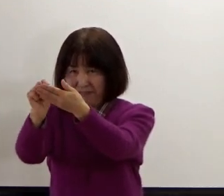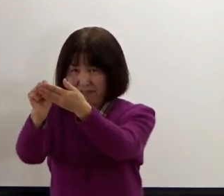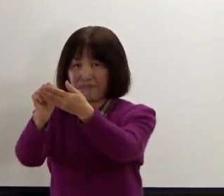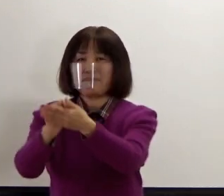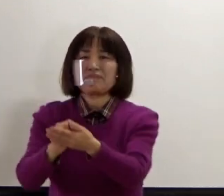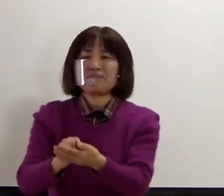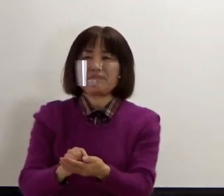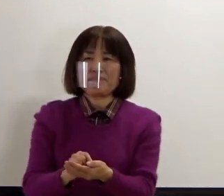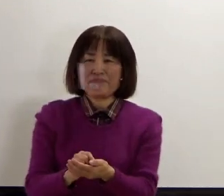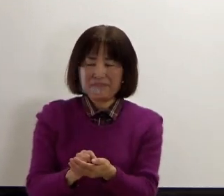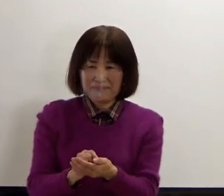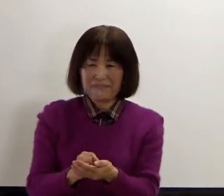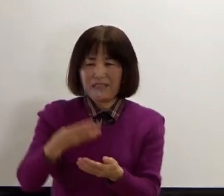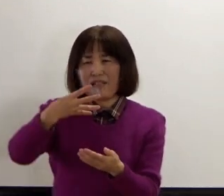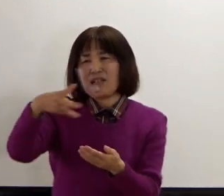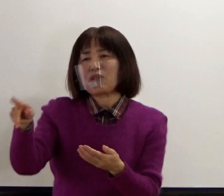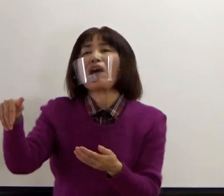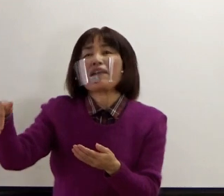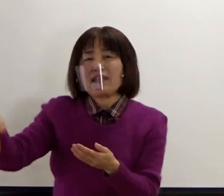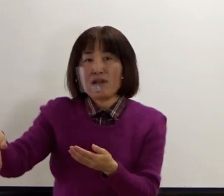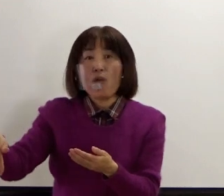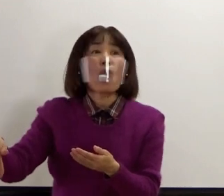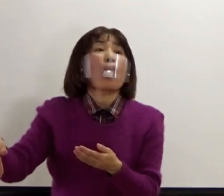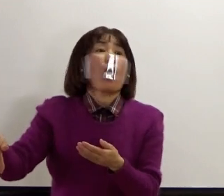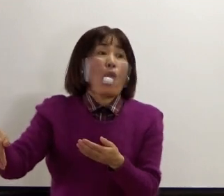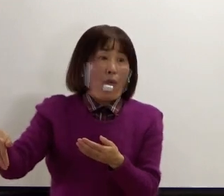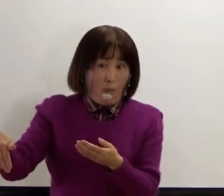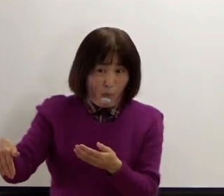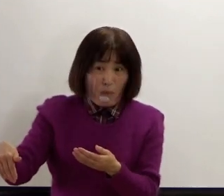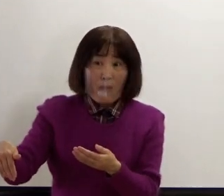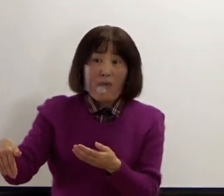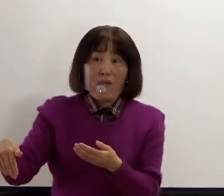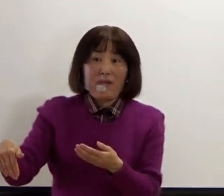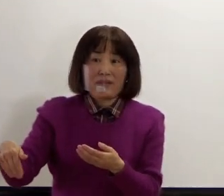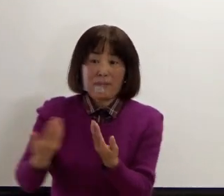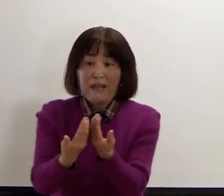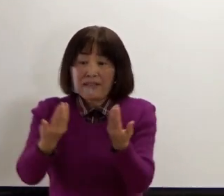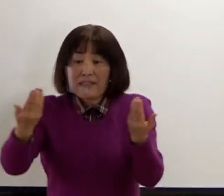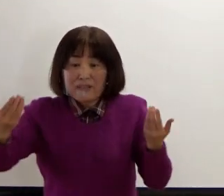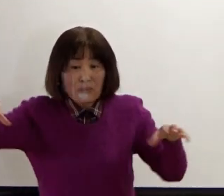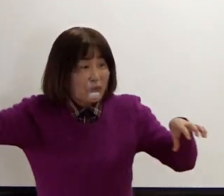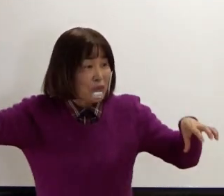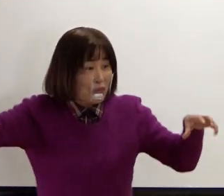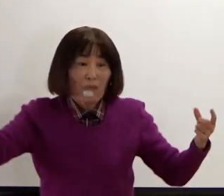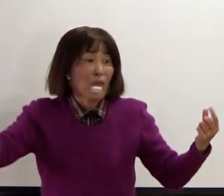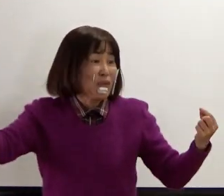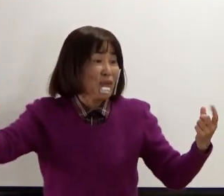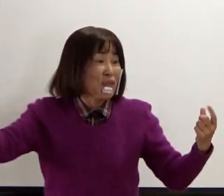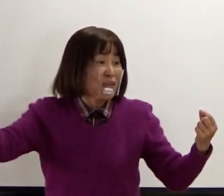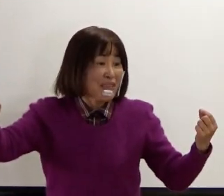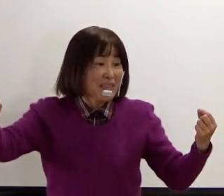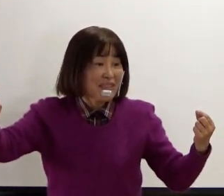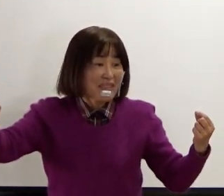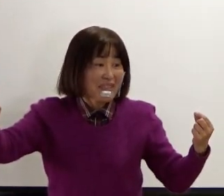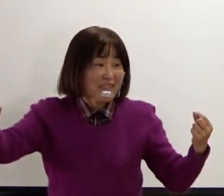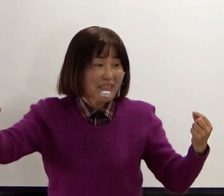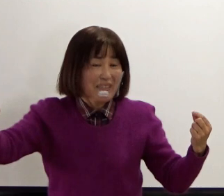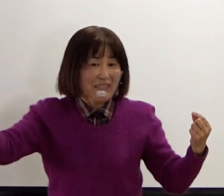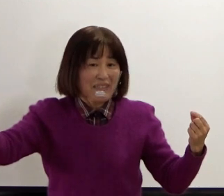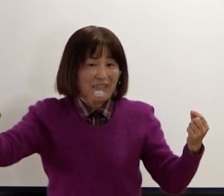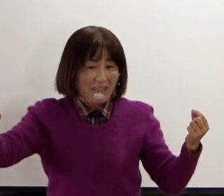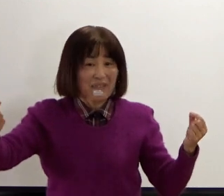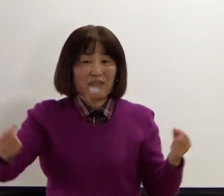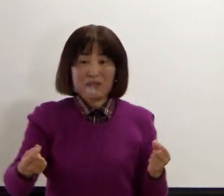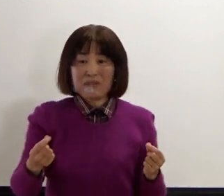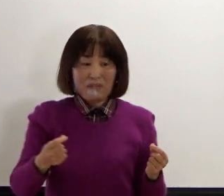彼の口が開くわけですね、まあ、ザカリアもここでほっとしたと思いますけれども、神様を疑ってごめんなさ